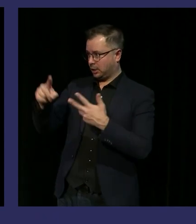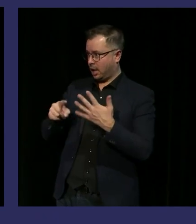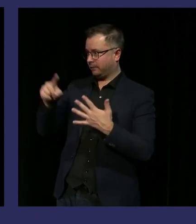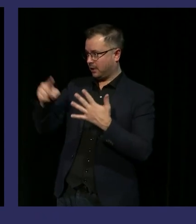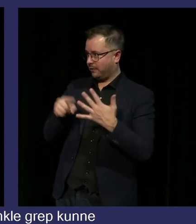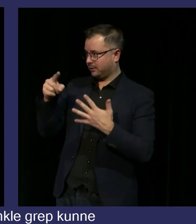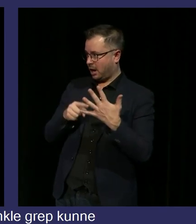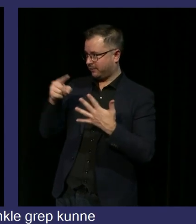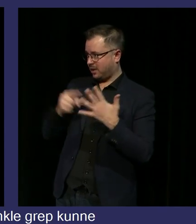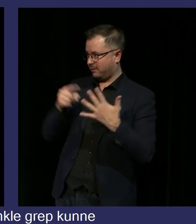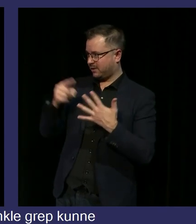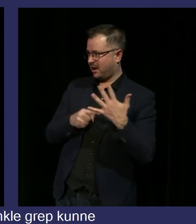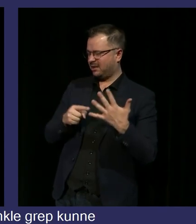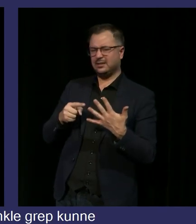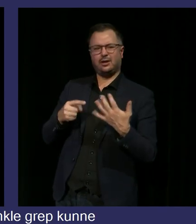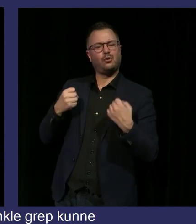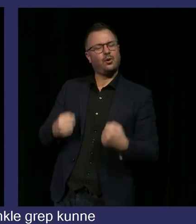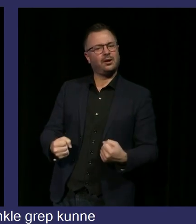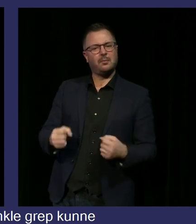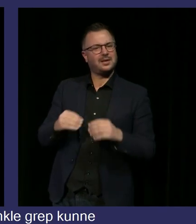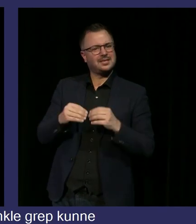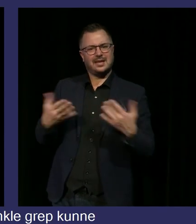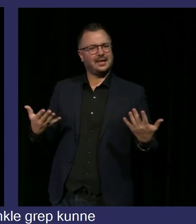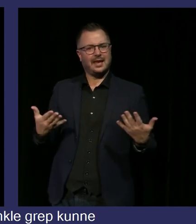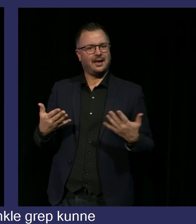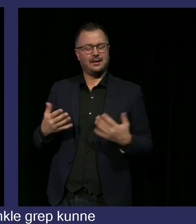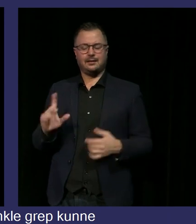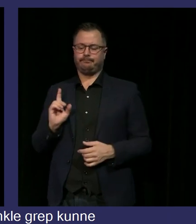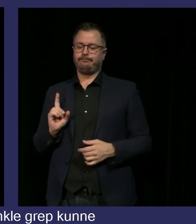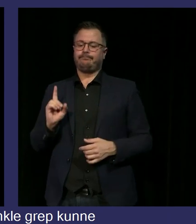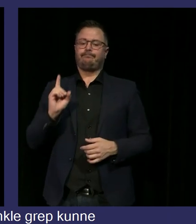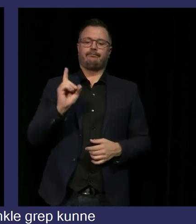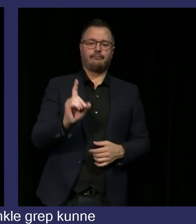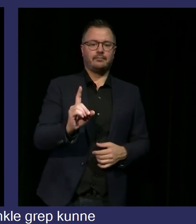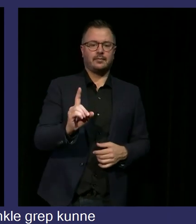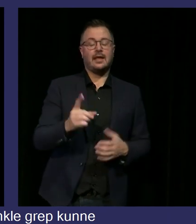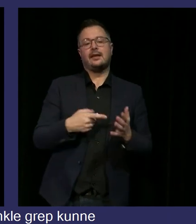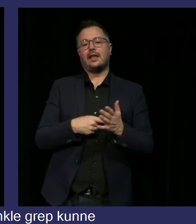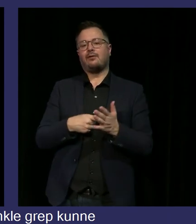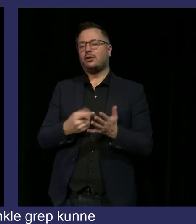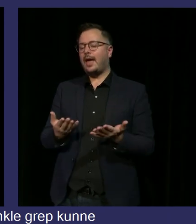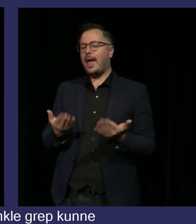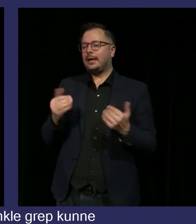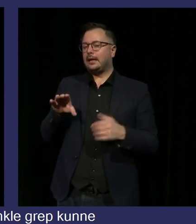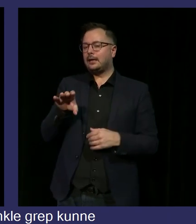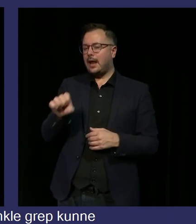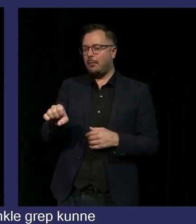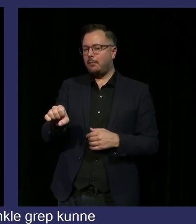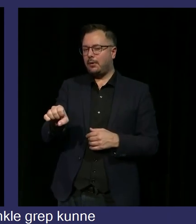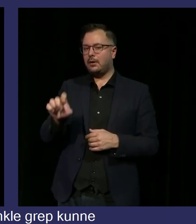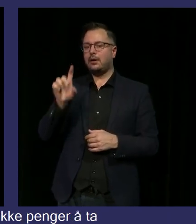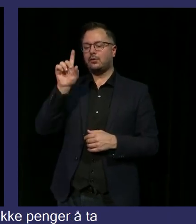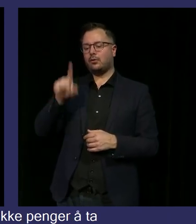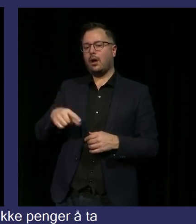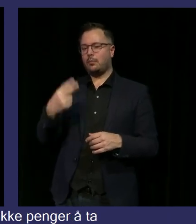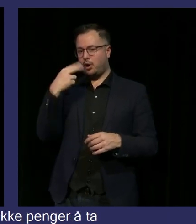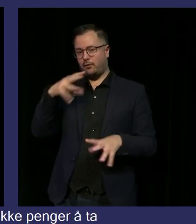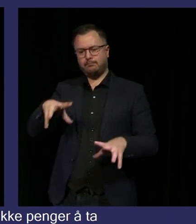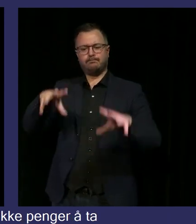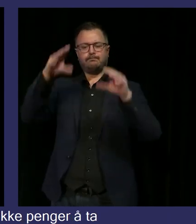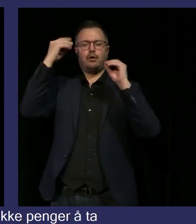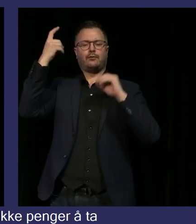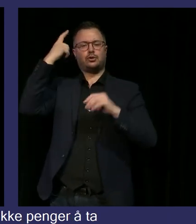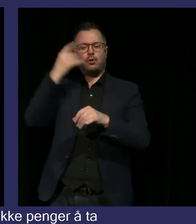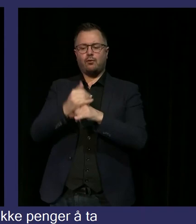døra. Så der tror jeg også man med veldig enkle grep kunne ha forsøkt å sette seg litt I brukerens ståsted, og sette seg selv